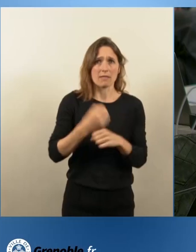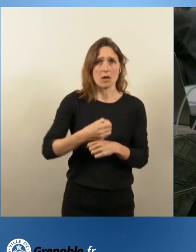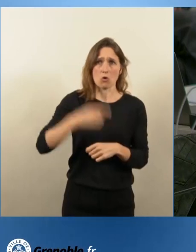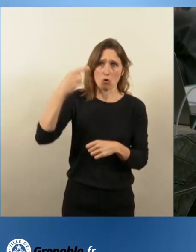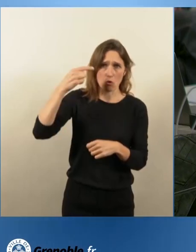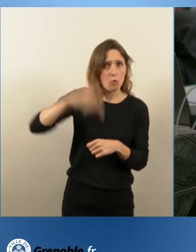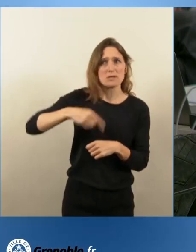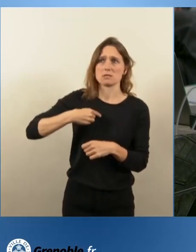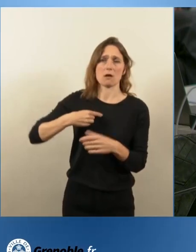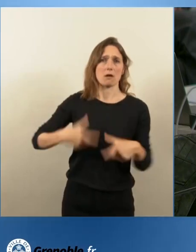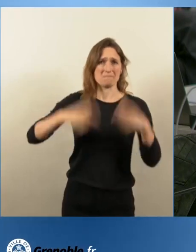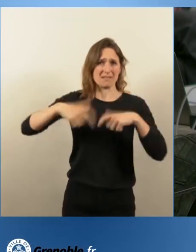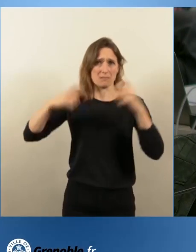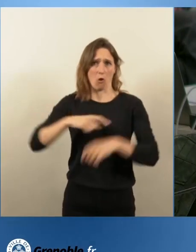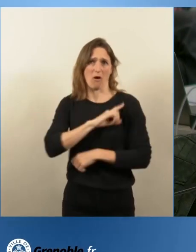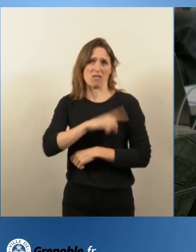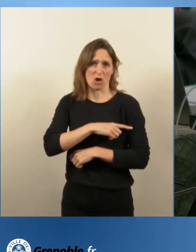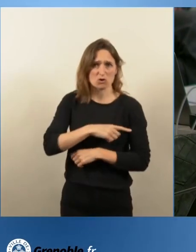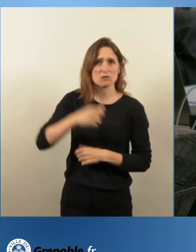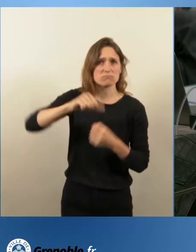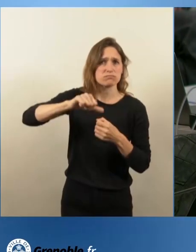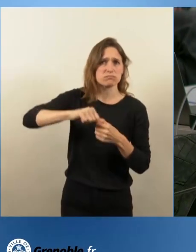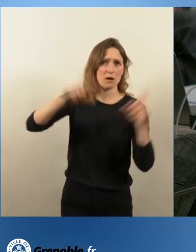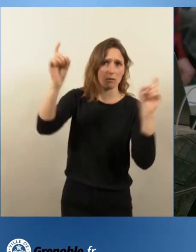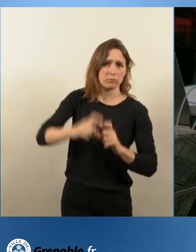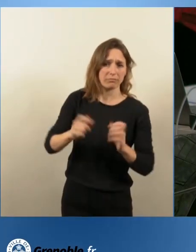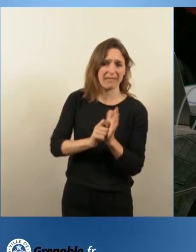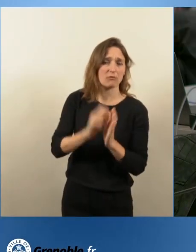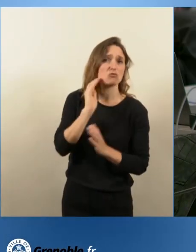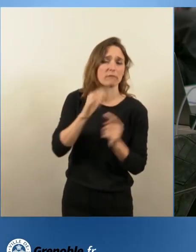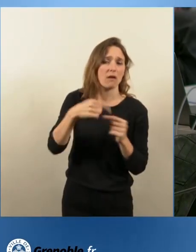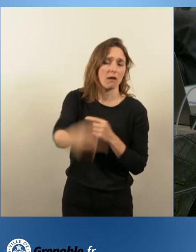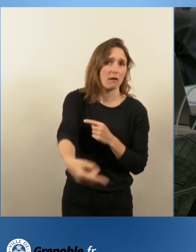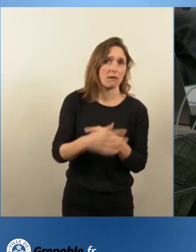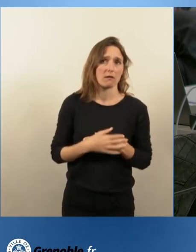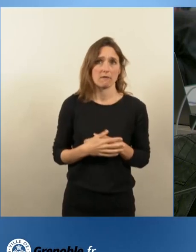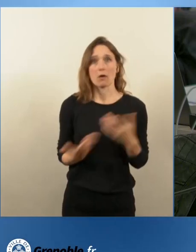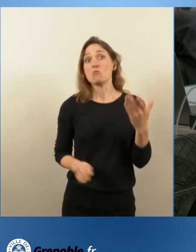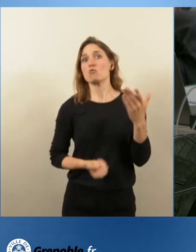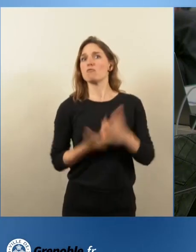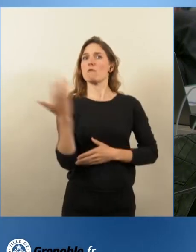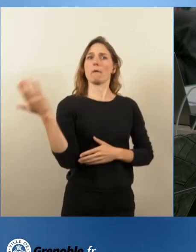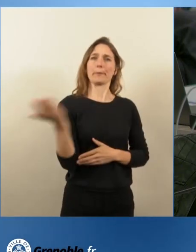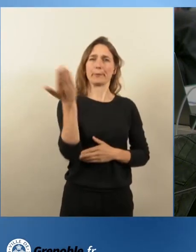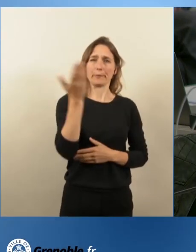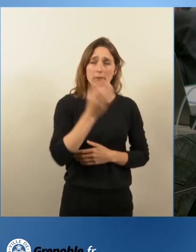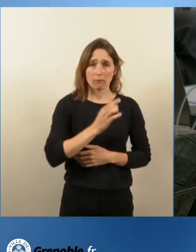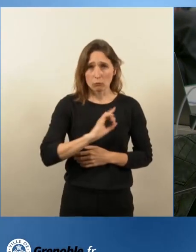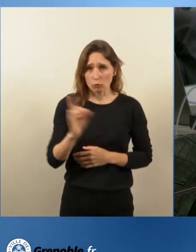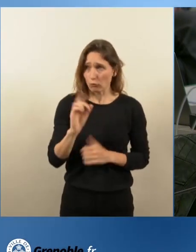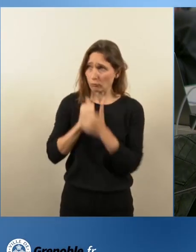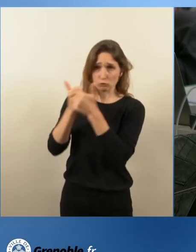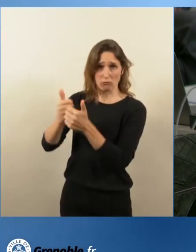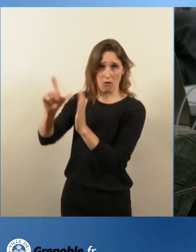bâtiments c'est obligatoire à partir de janvier prochain voilà donc en fait rien de bien nouveau et en tout cas quelque chose qui s'inscrit dans